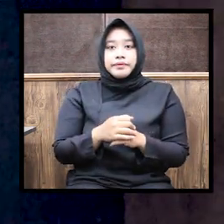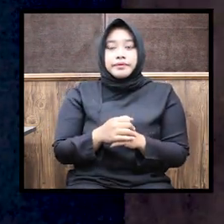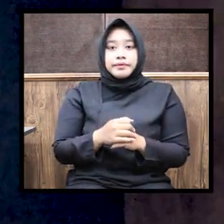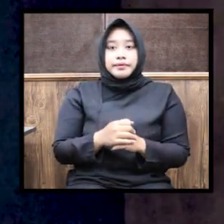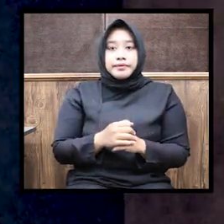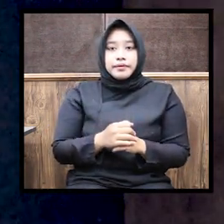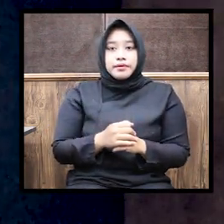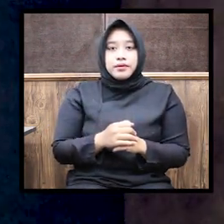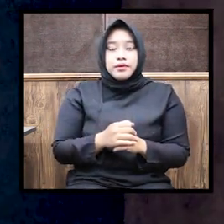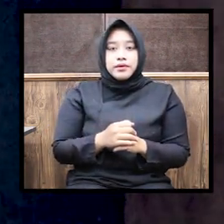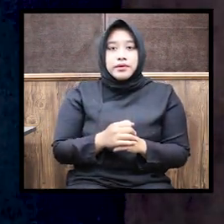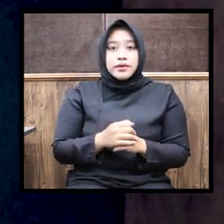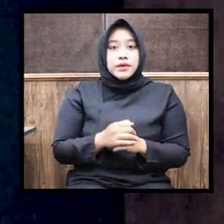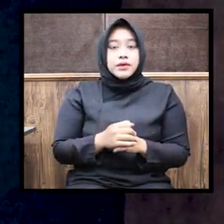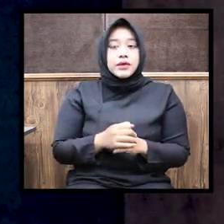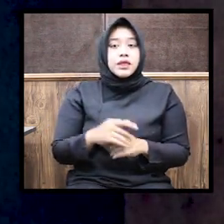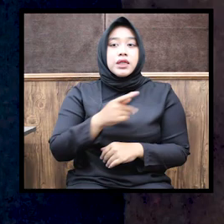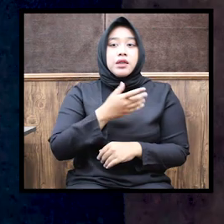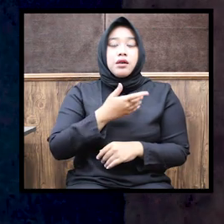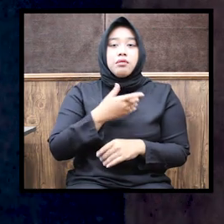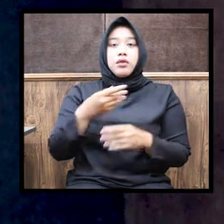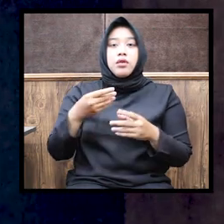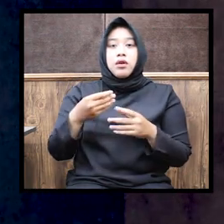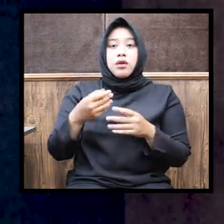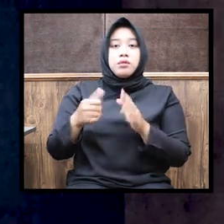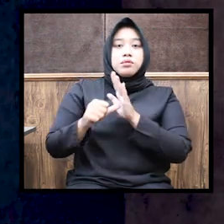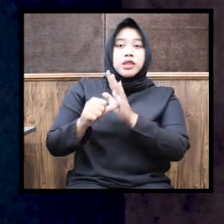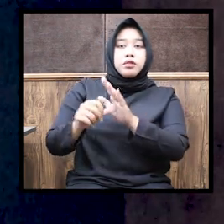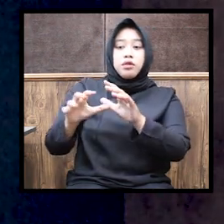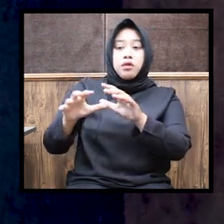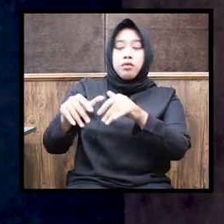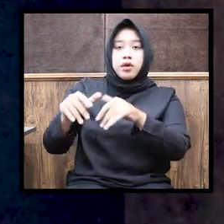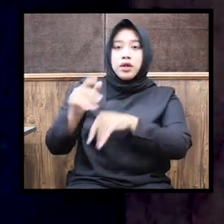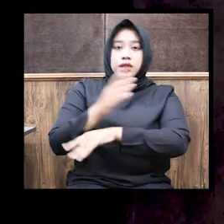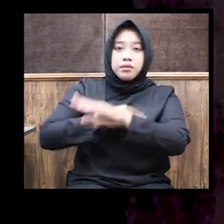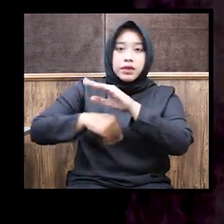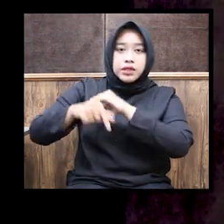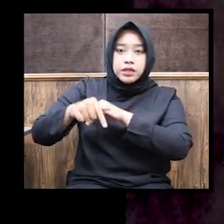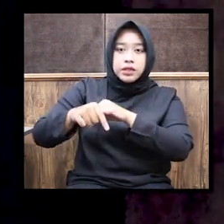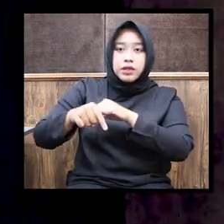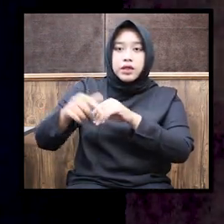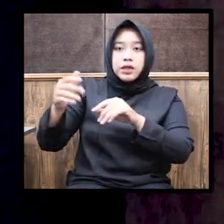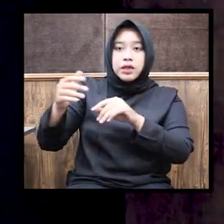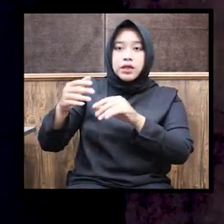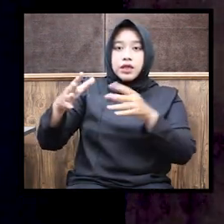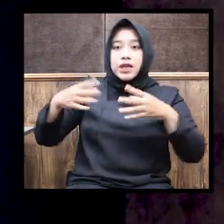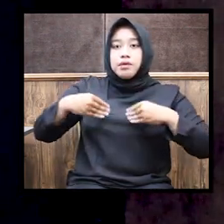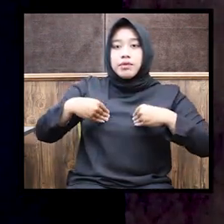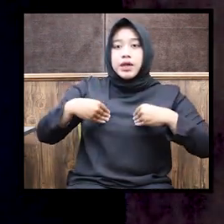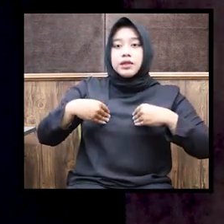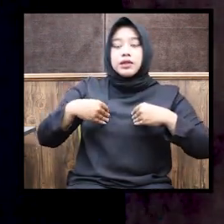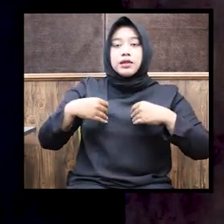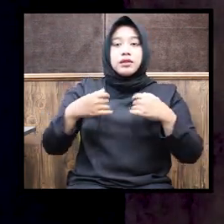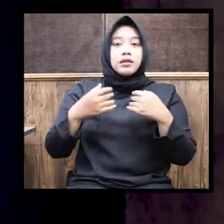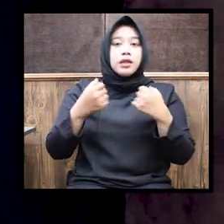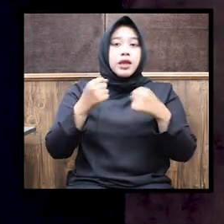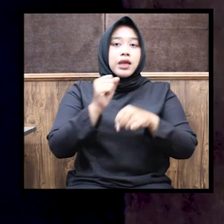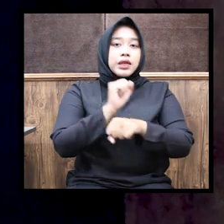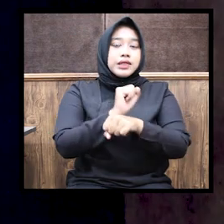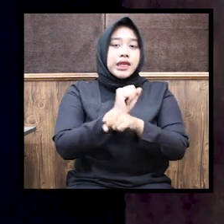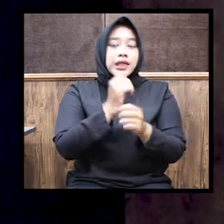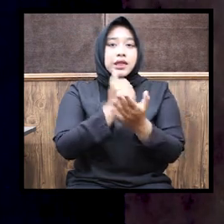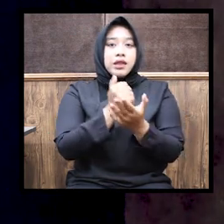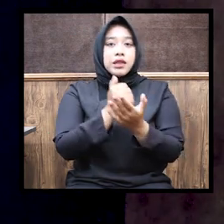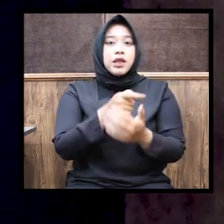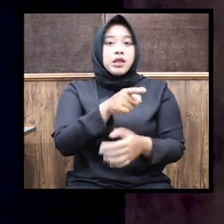kita ee mengantarkan teman penyerang disabilitas untuk mencari kerja itu ternyata dia dalam satu lokasi